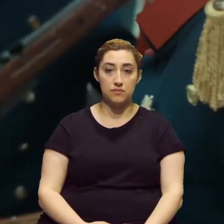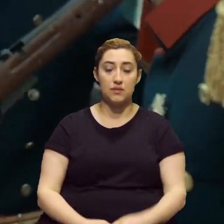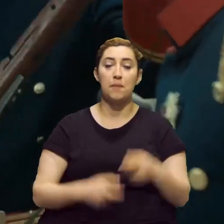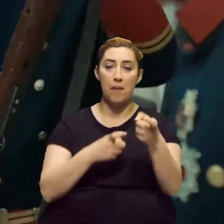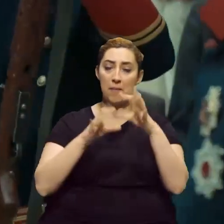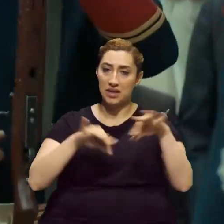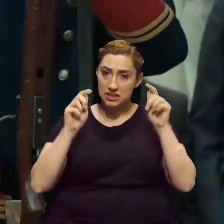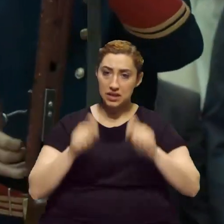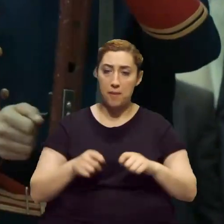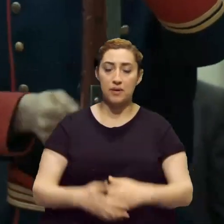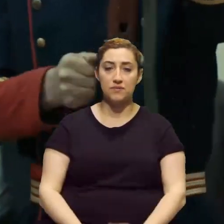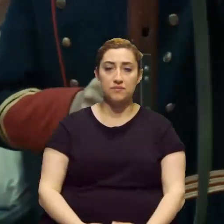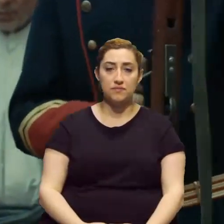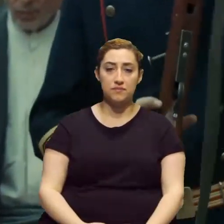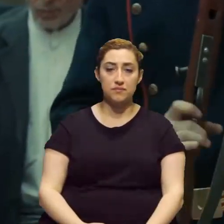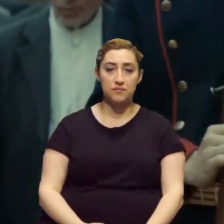Mermisin!